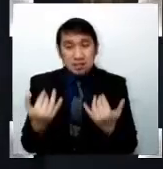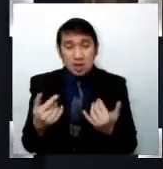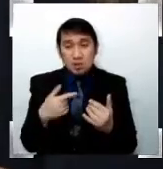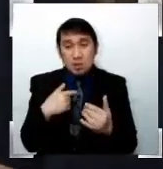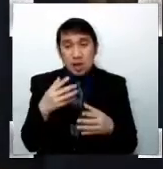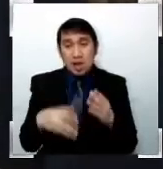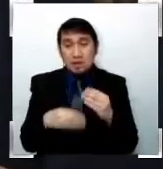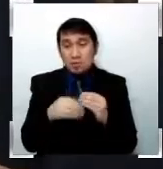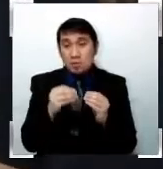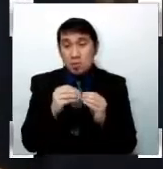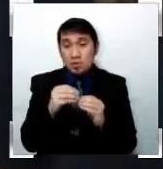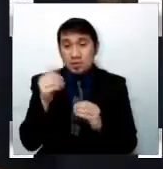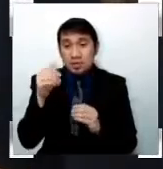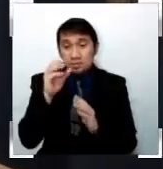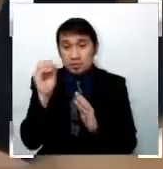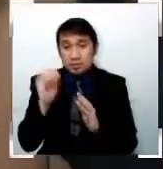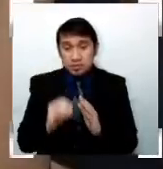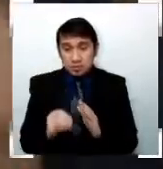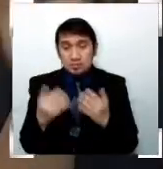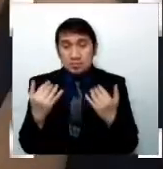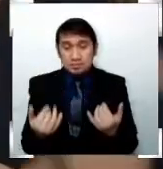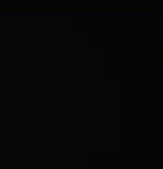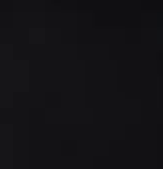si Bernadette Reyes, ang inyong saksi.